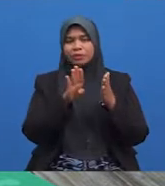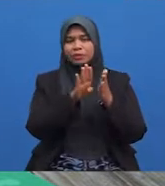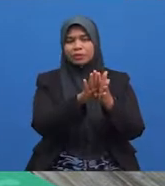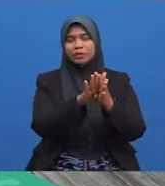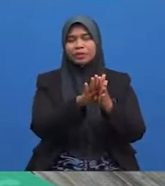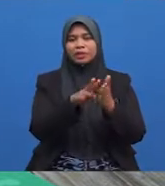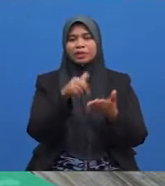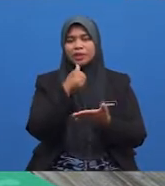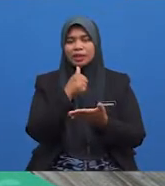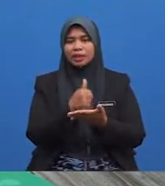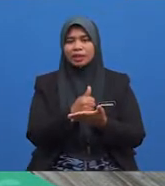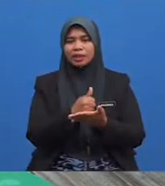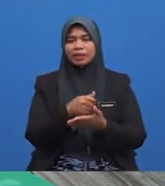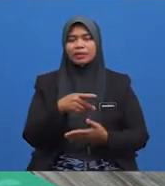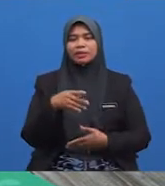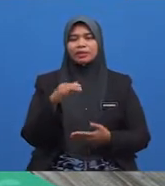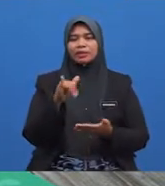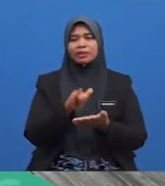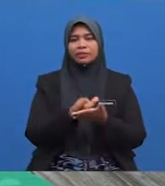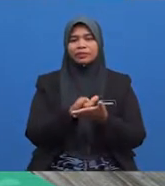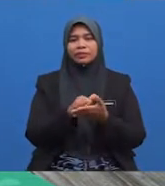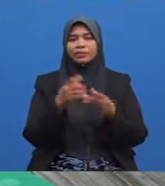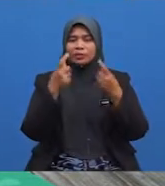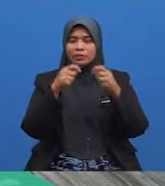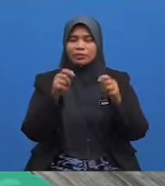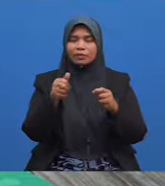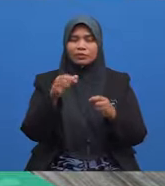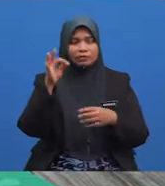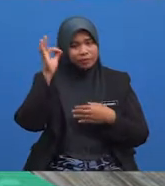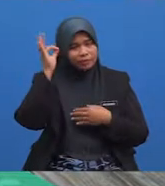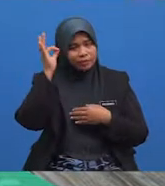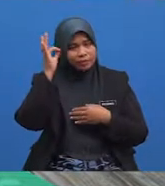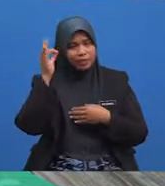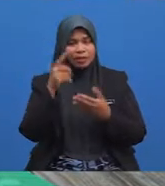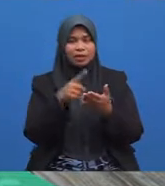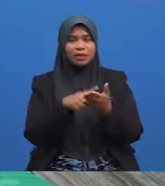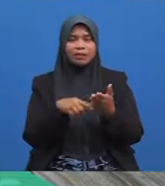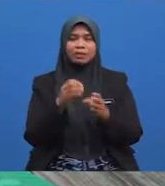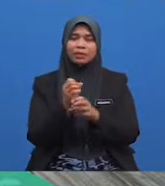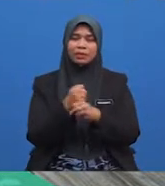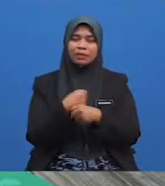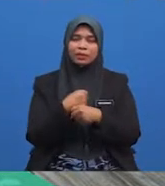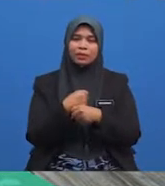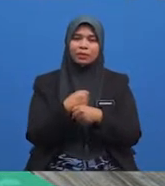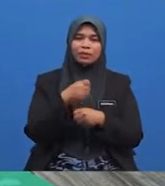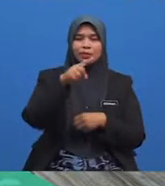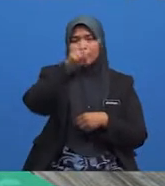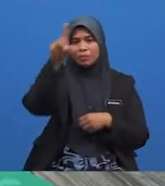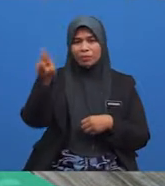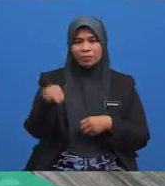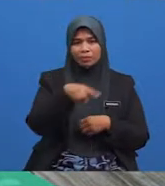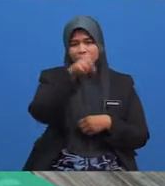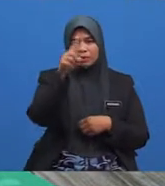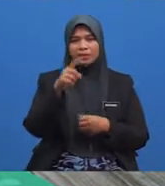pi. Kali ini, cuba anda fikir apakah bentuk bulat di sekeliling